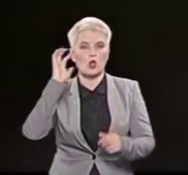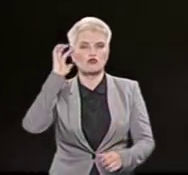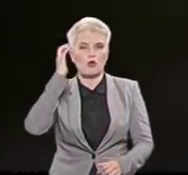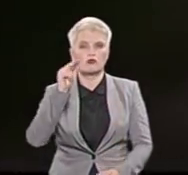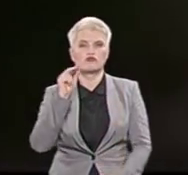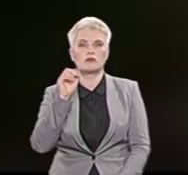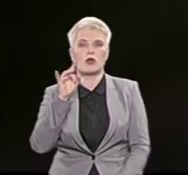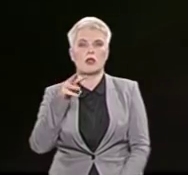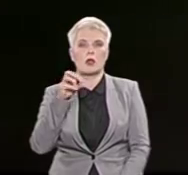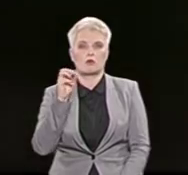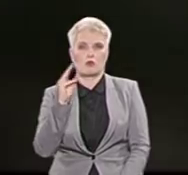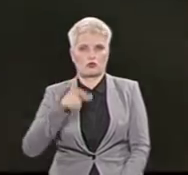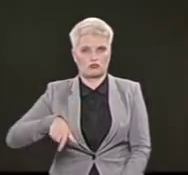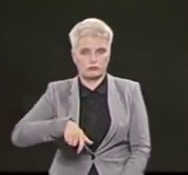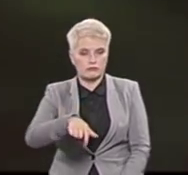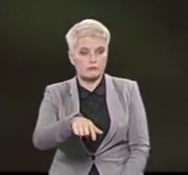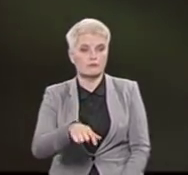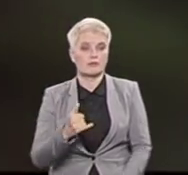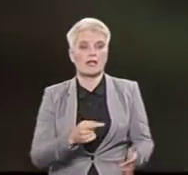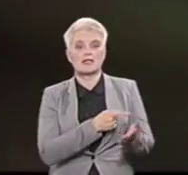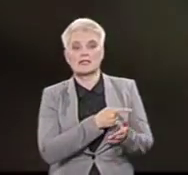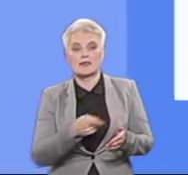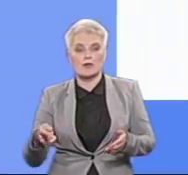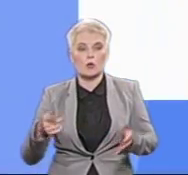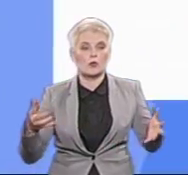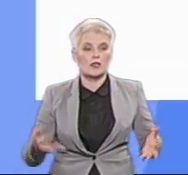словами Бабушкіної, тривають рятувальні роботи.